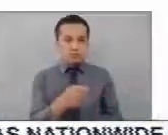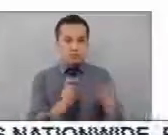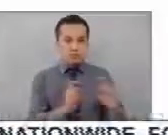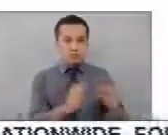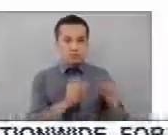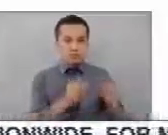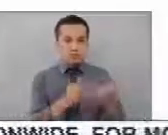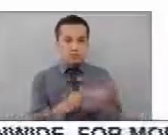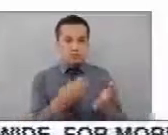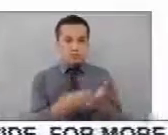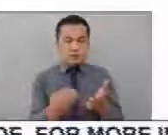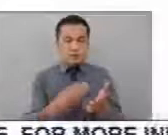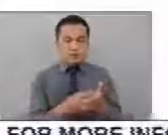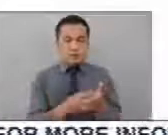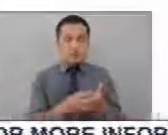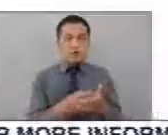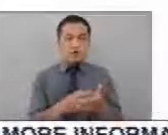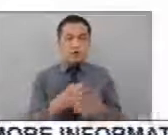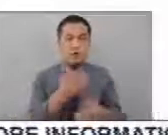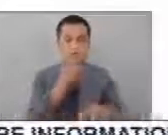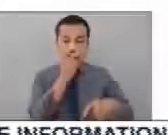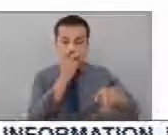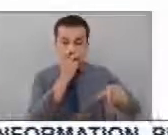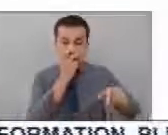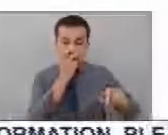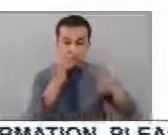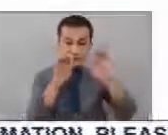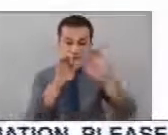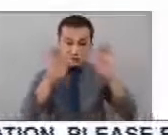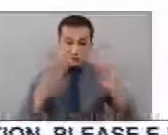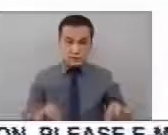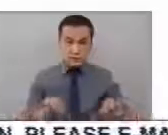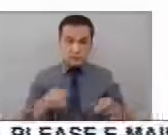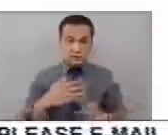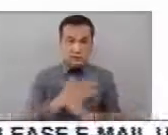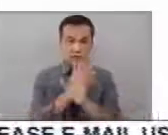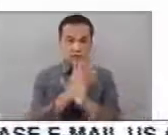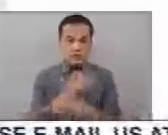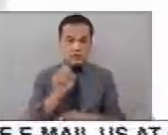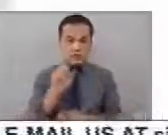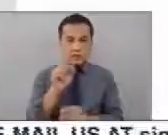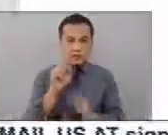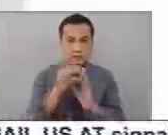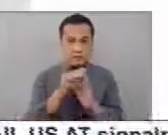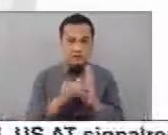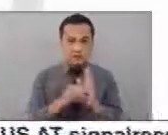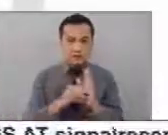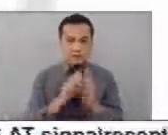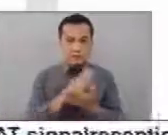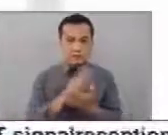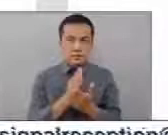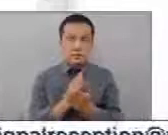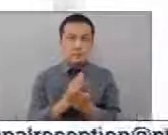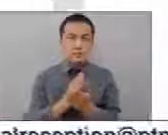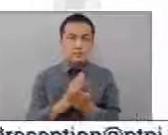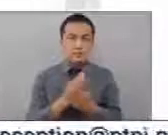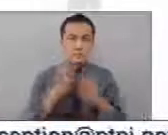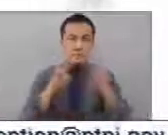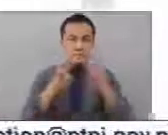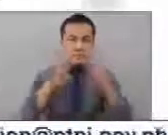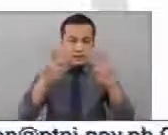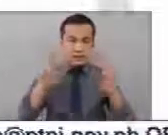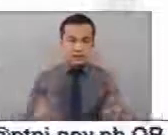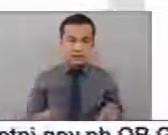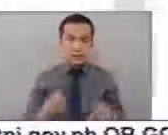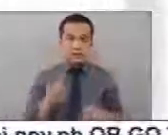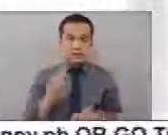oxygen tank. Samantala, makikita naman sa datos noong September 5 to 11 na marami sa mga unvaccinated sa Davao City